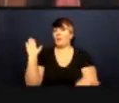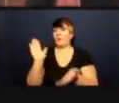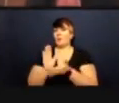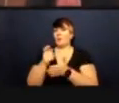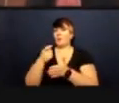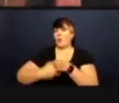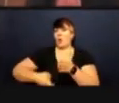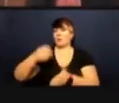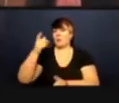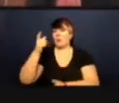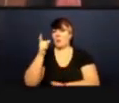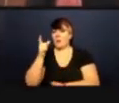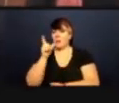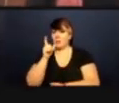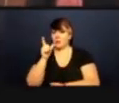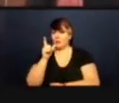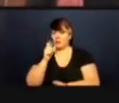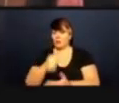asilimia